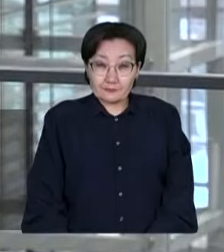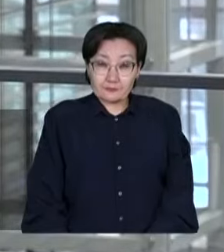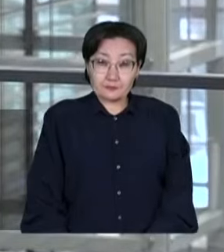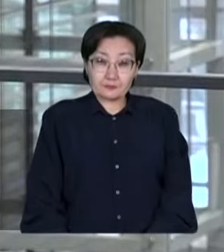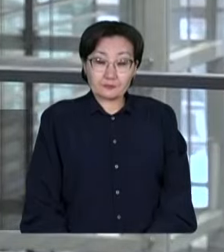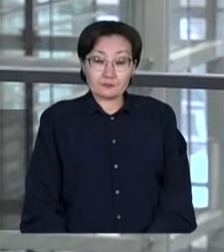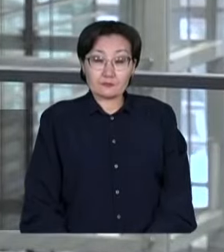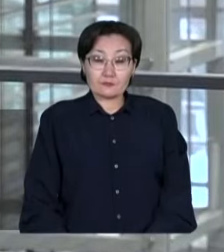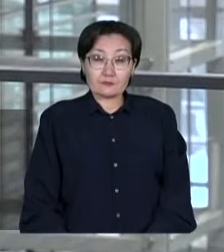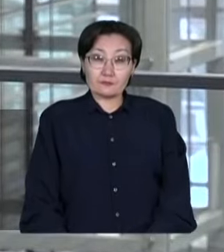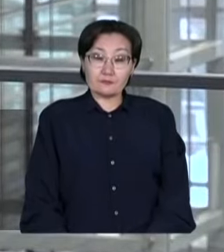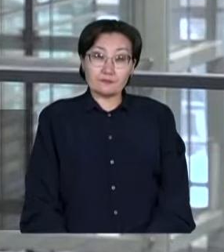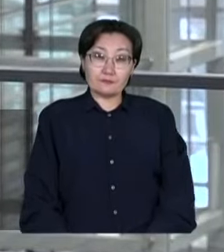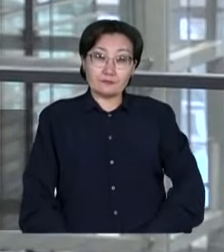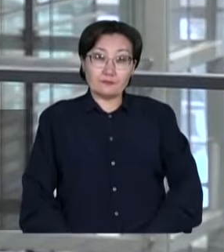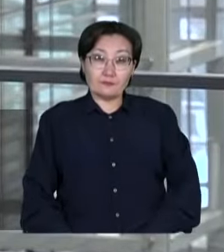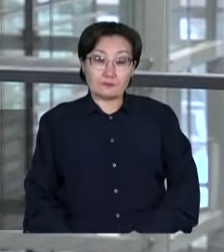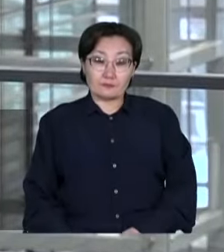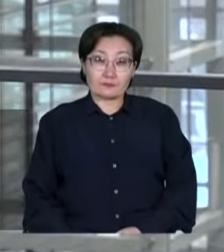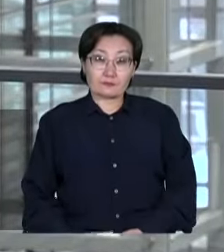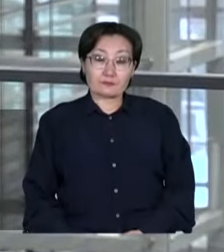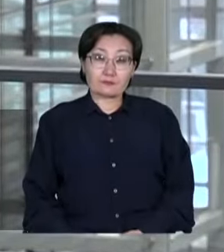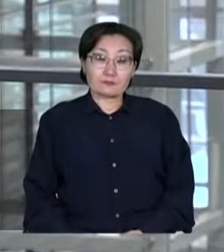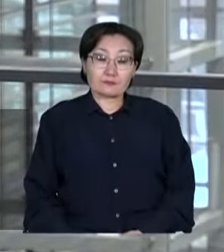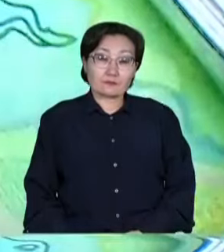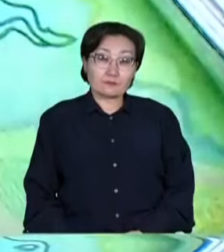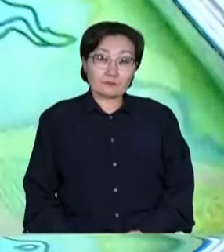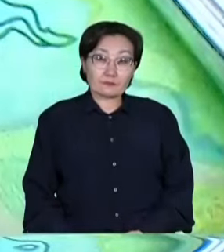Дастан Темірбекұлы, Алматы телеарнасы, Астана.